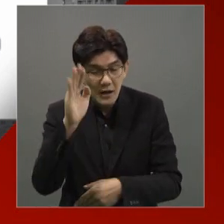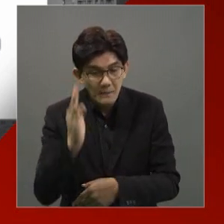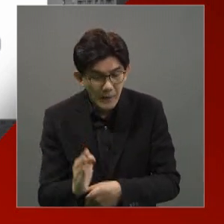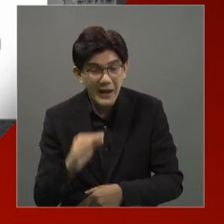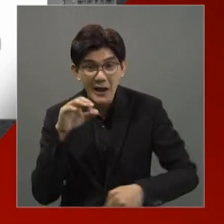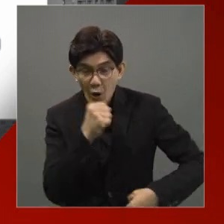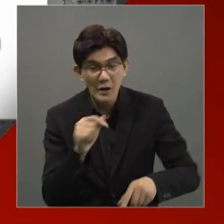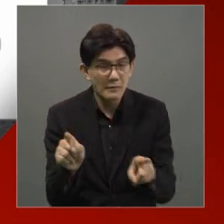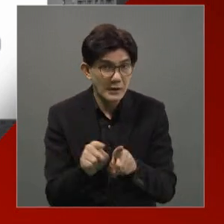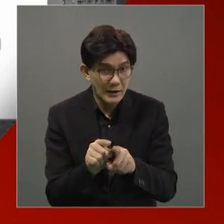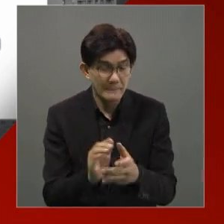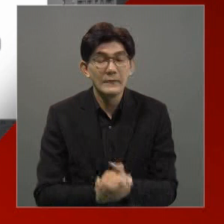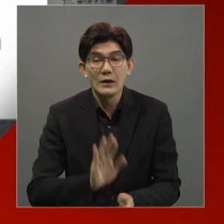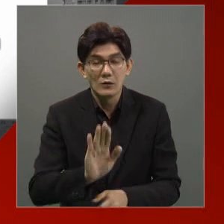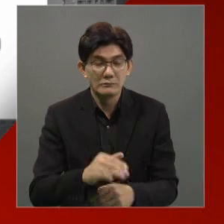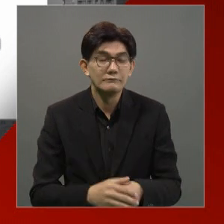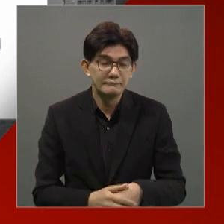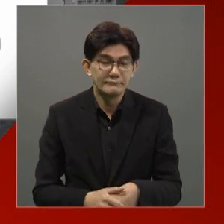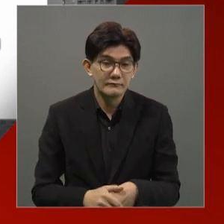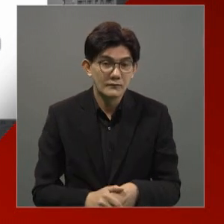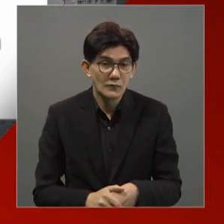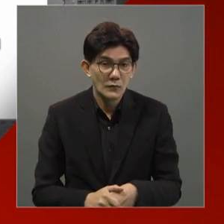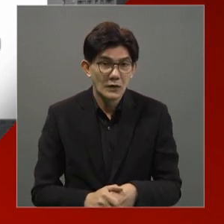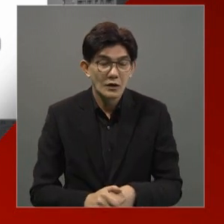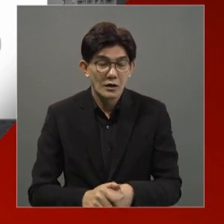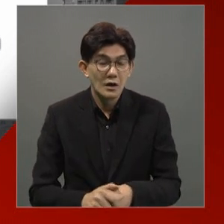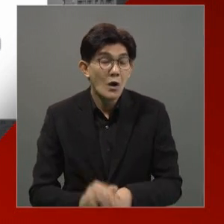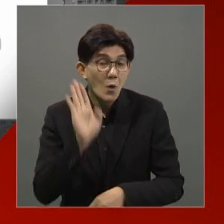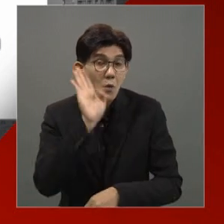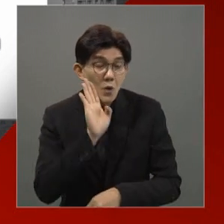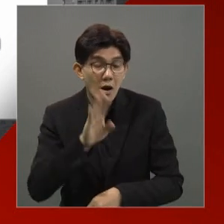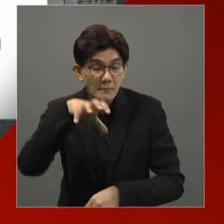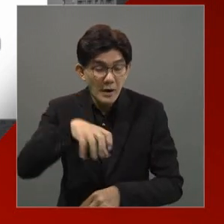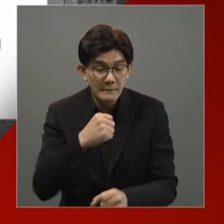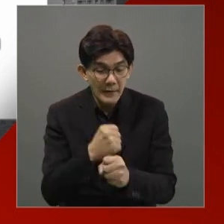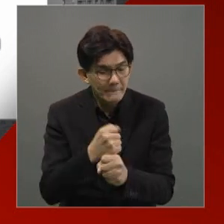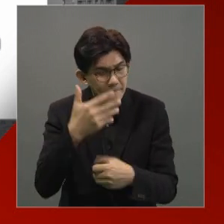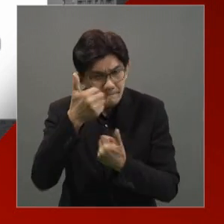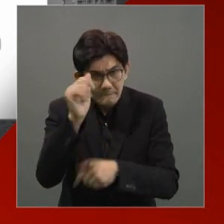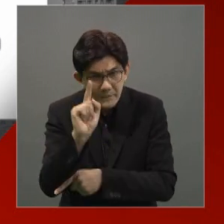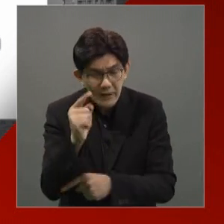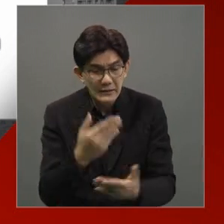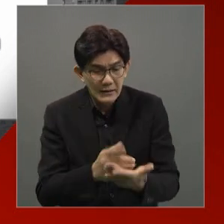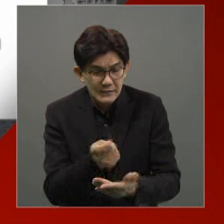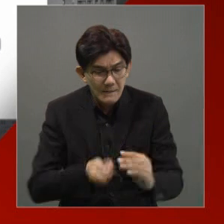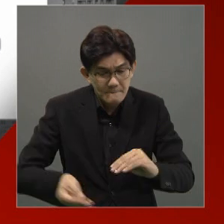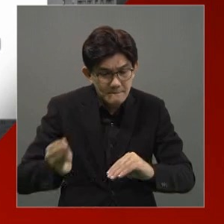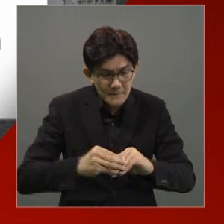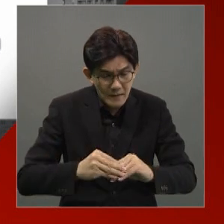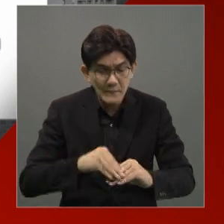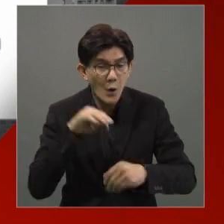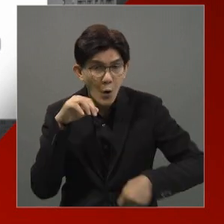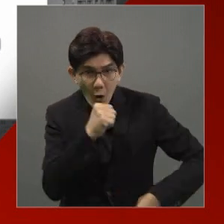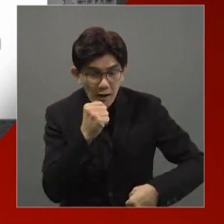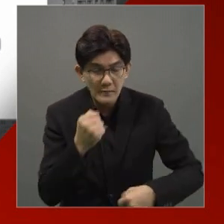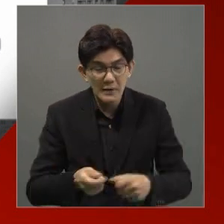ประกอบการในแปลงอ้อยมากขึ้นด้วยส่วนโรงงานน้ำตาลนะฮะก็มีการสร้างแรงจุนใจด้วยการจ่ายเงินเพิ่มให้แก่ชาวไร่อ้อย